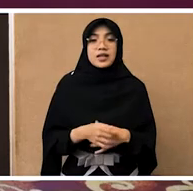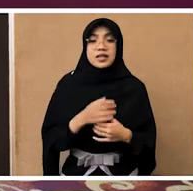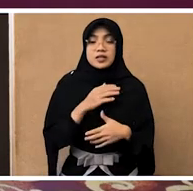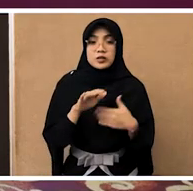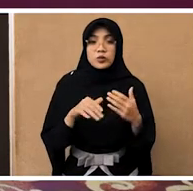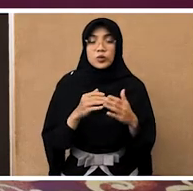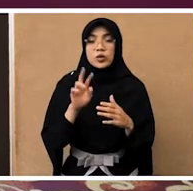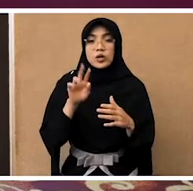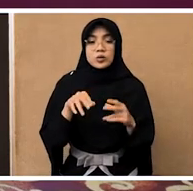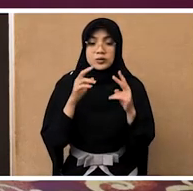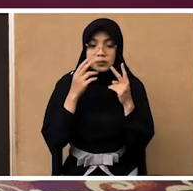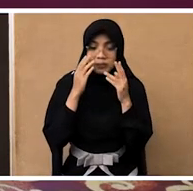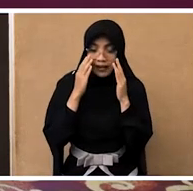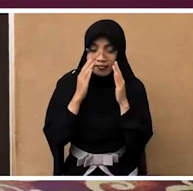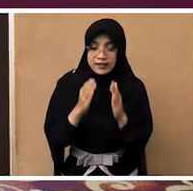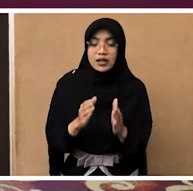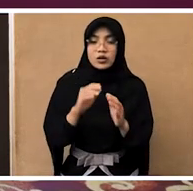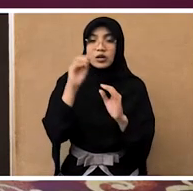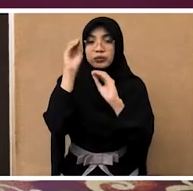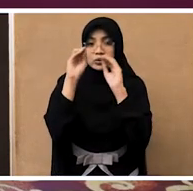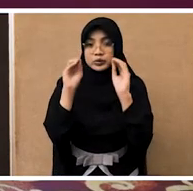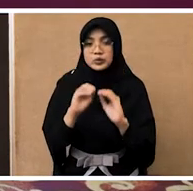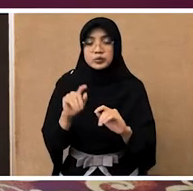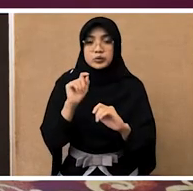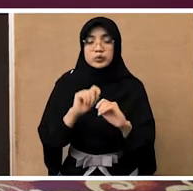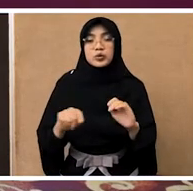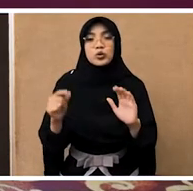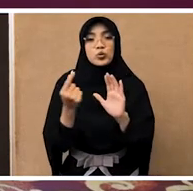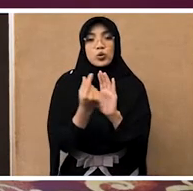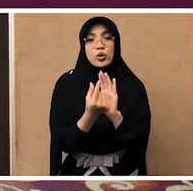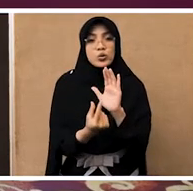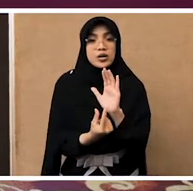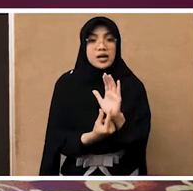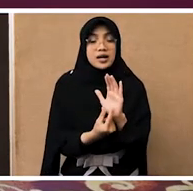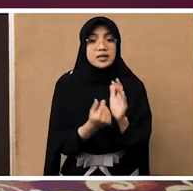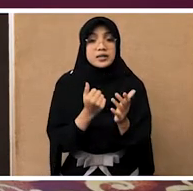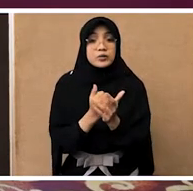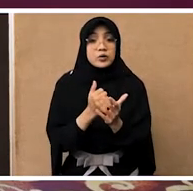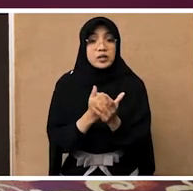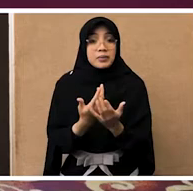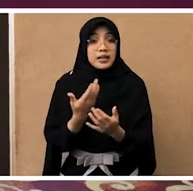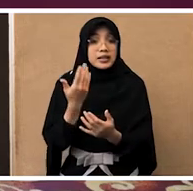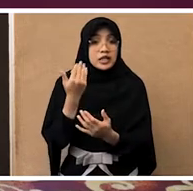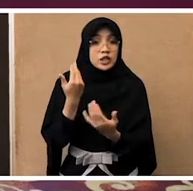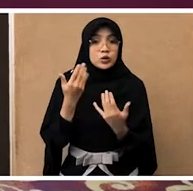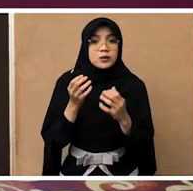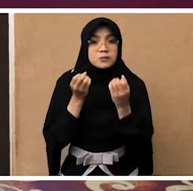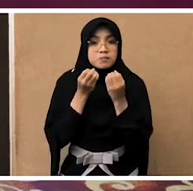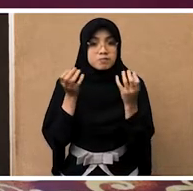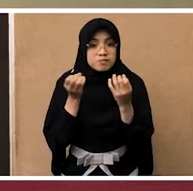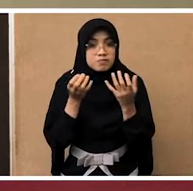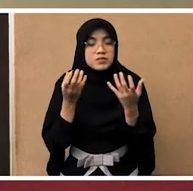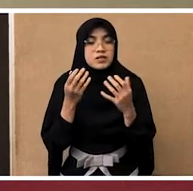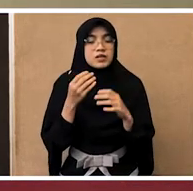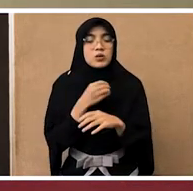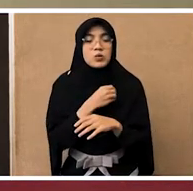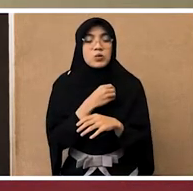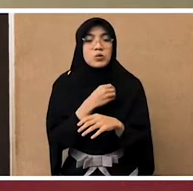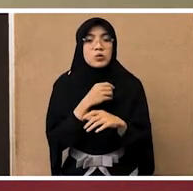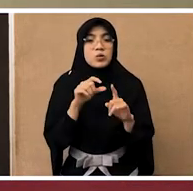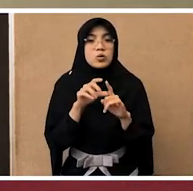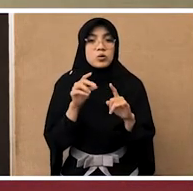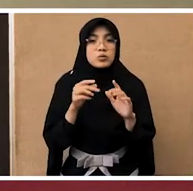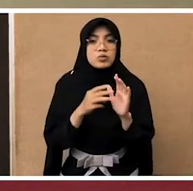mesti dicermati oleh perumus atau pembentuk undang-undang gitu ya padahal tadi apa dokter maharus sudah